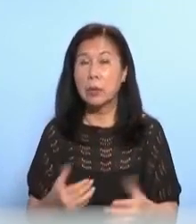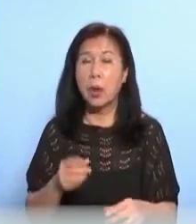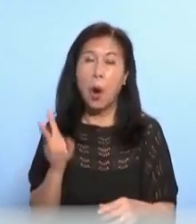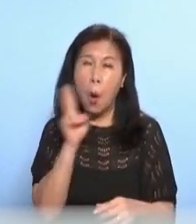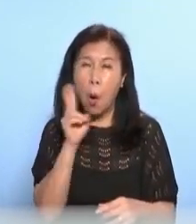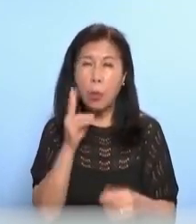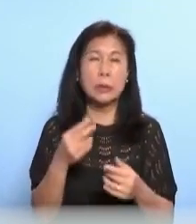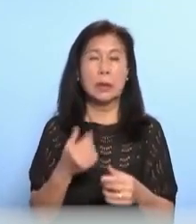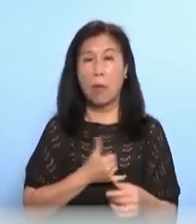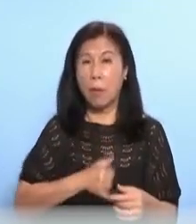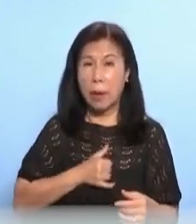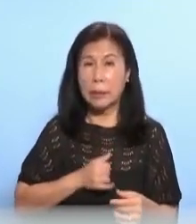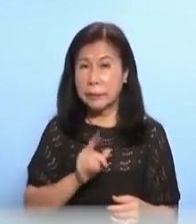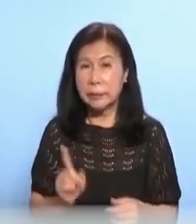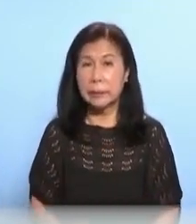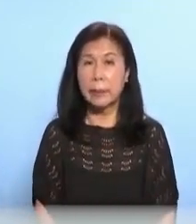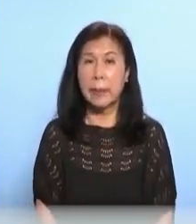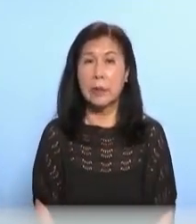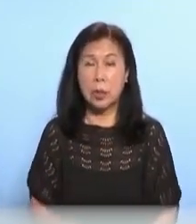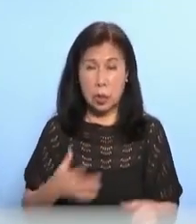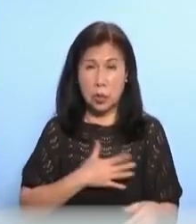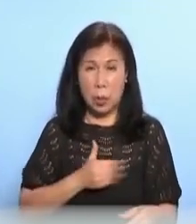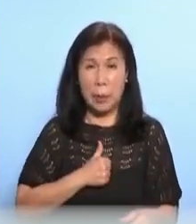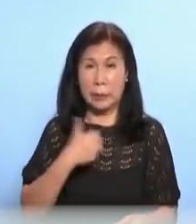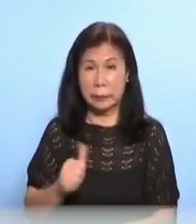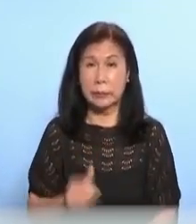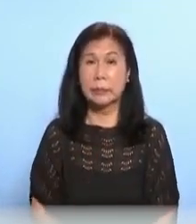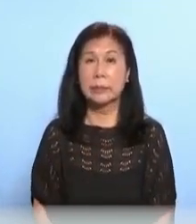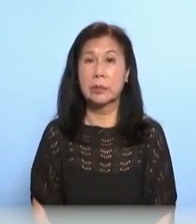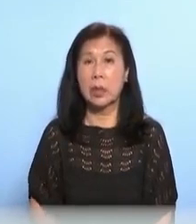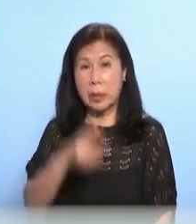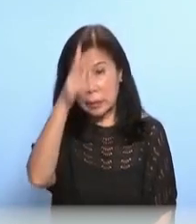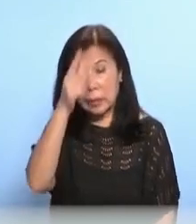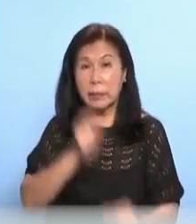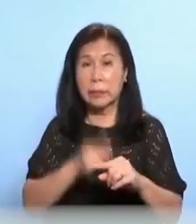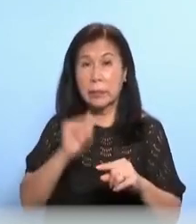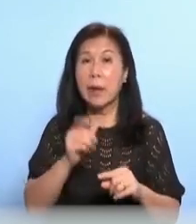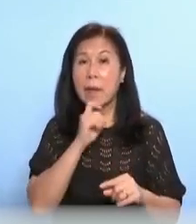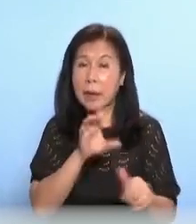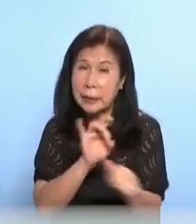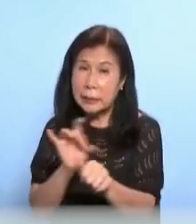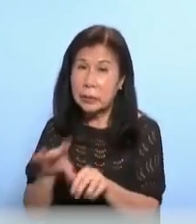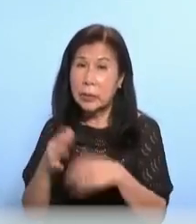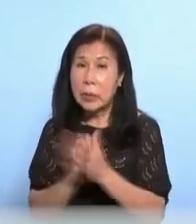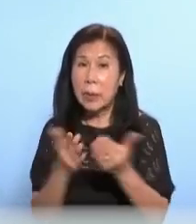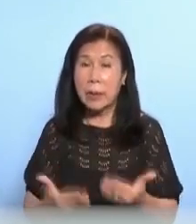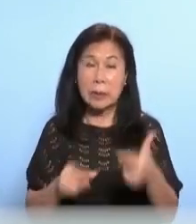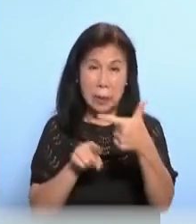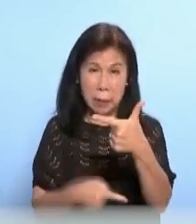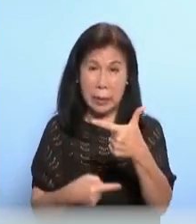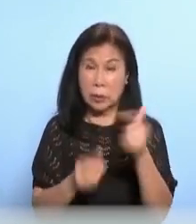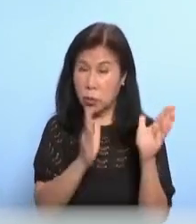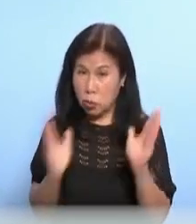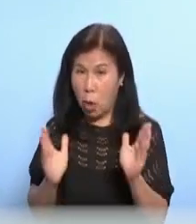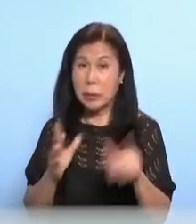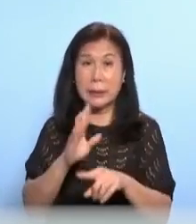會有任何嘅猶豫啦，咁而作好準備啦。所以我期望政府咧都可以善用而家去到8月1日嘅